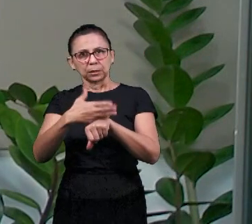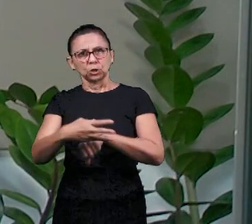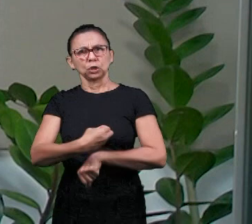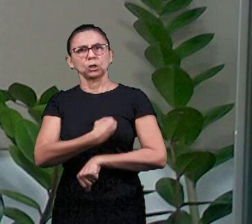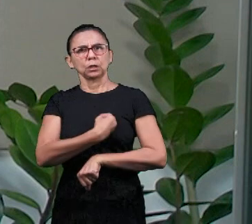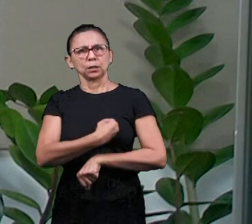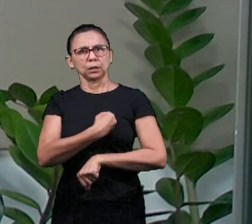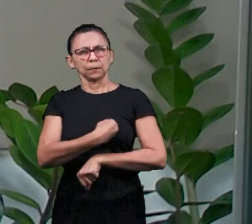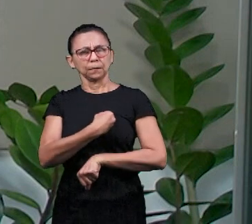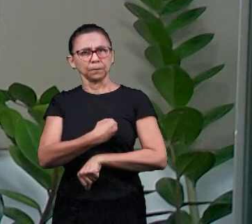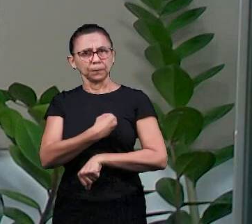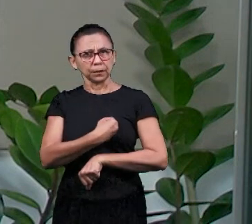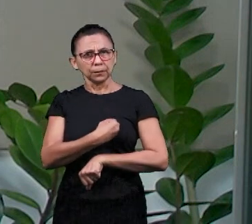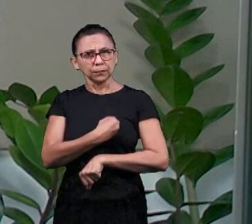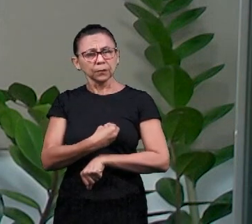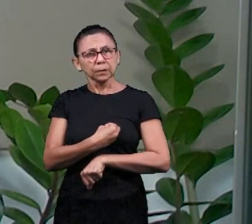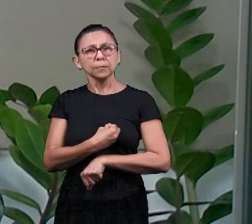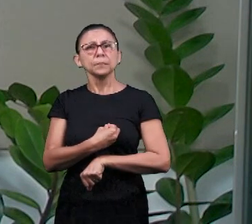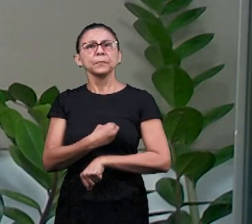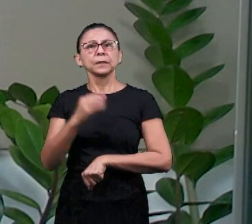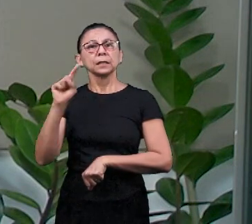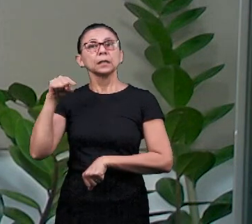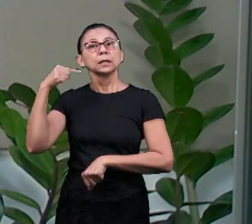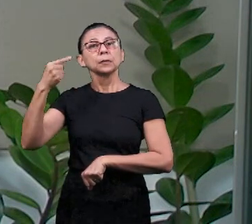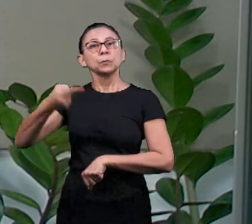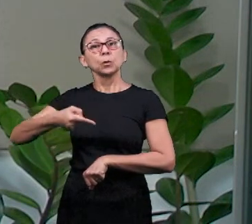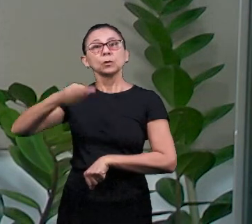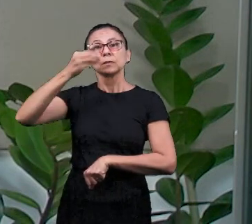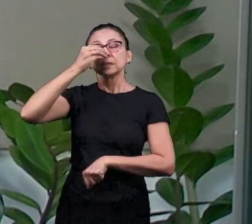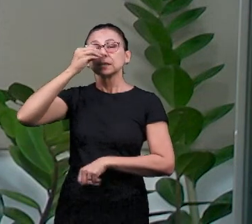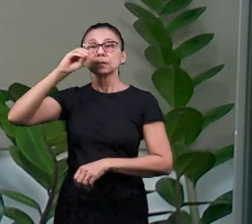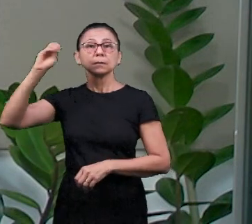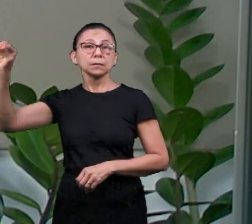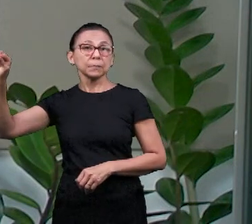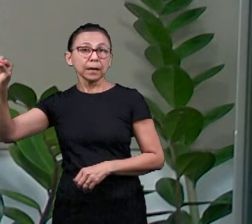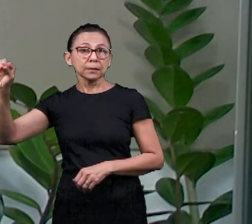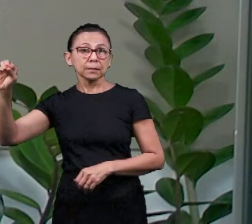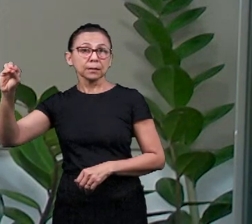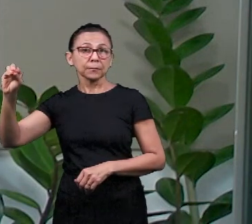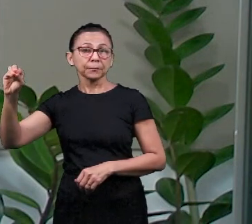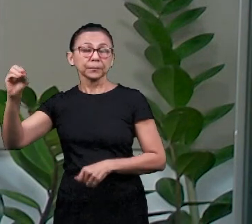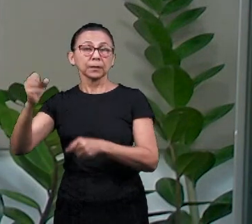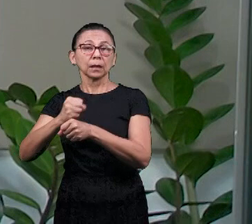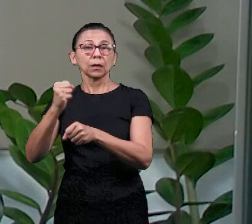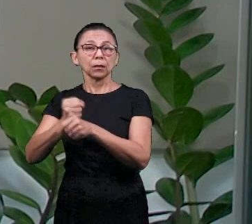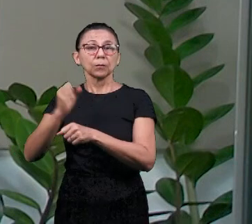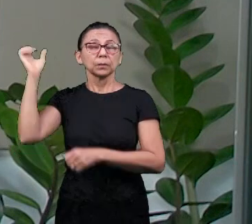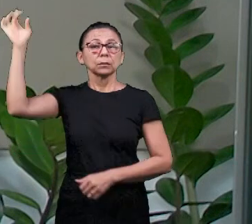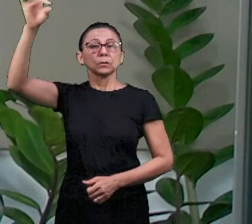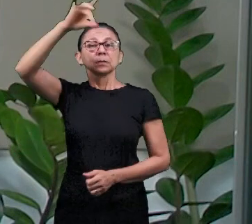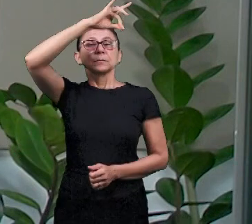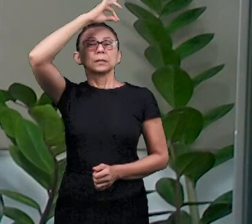les déserteurs, ceux qui quittent les filiers de l'œuvre, les fils de l'œuvre du Saint-Esprit,